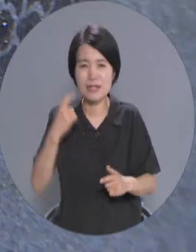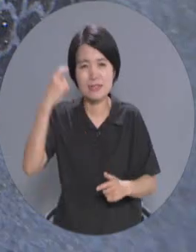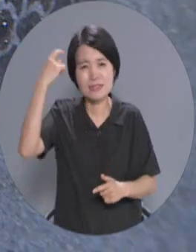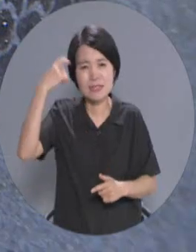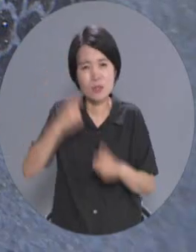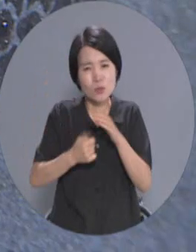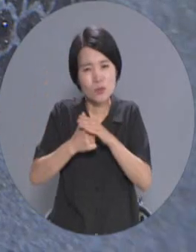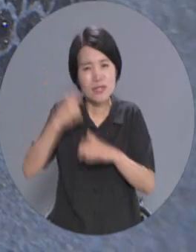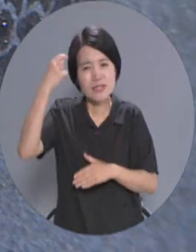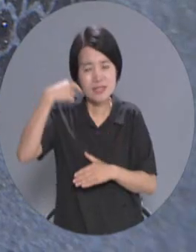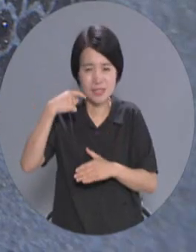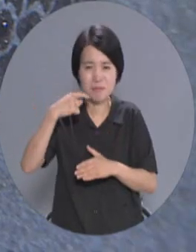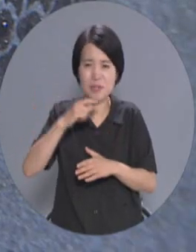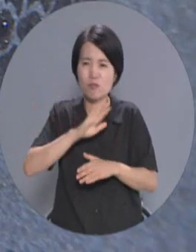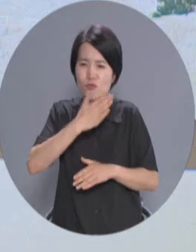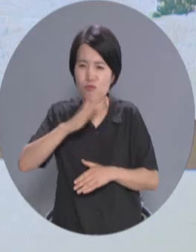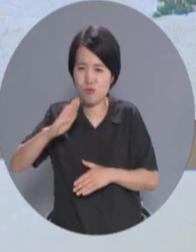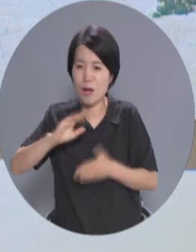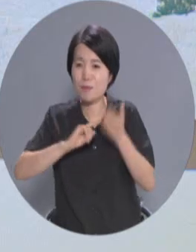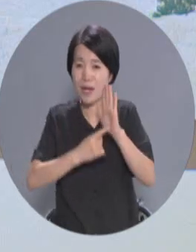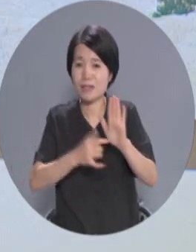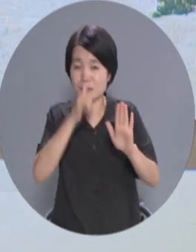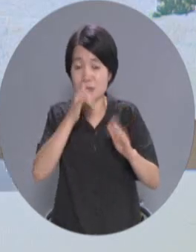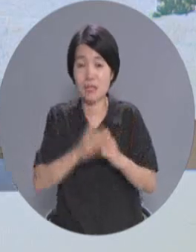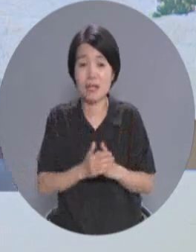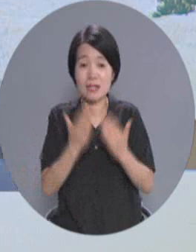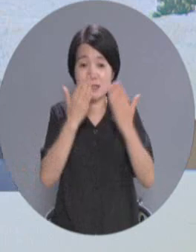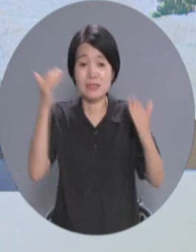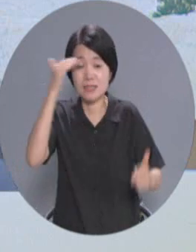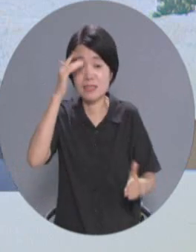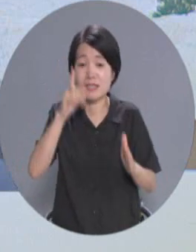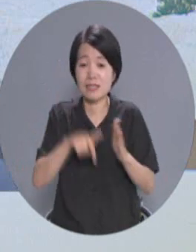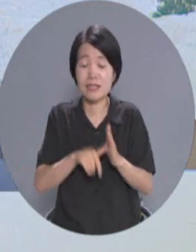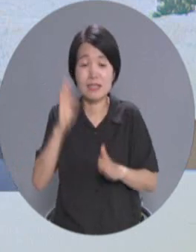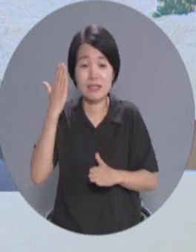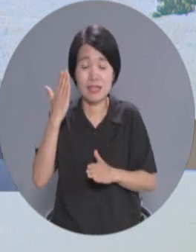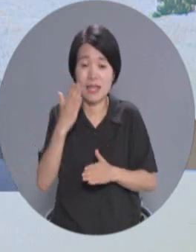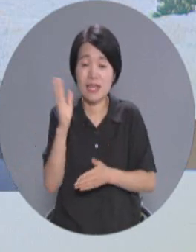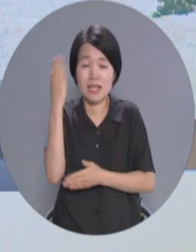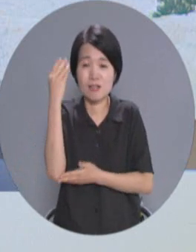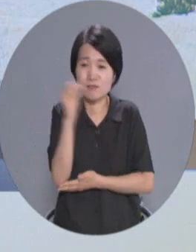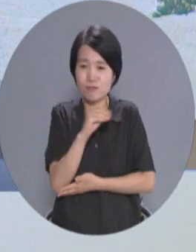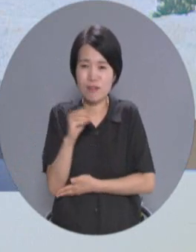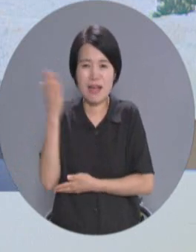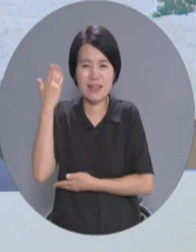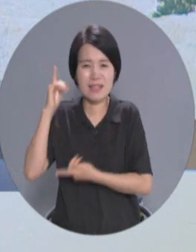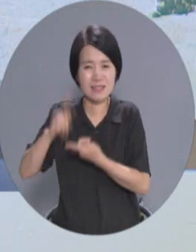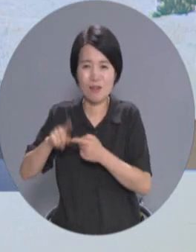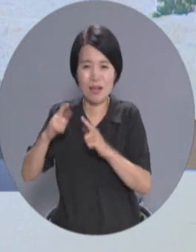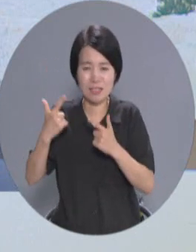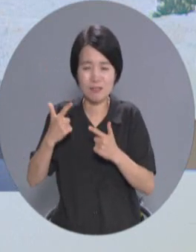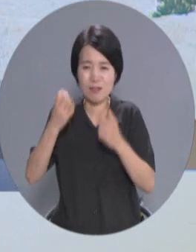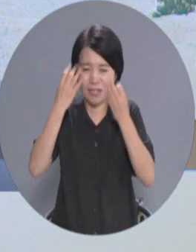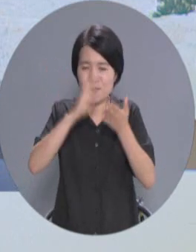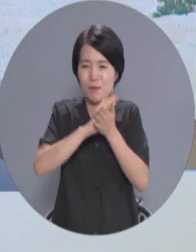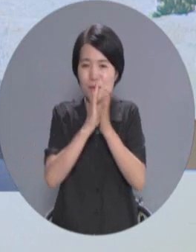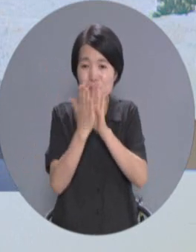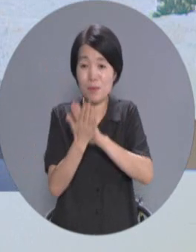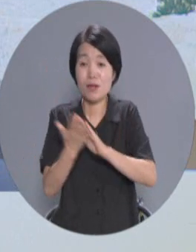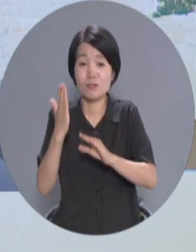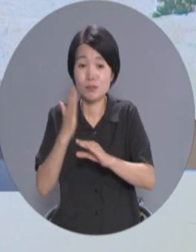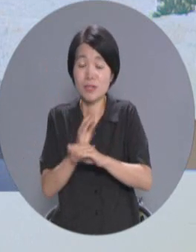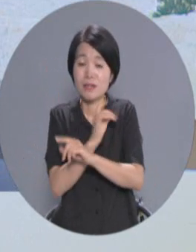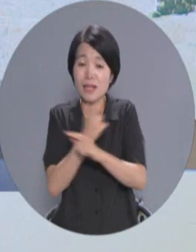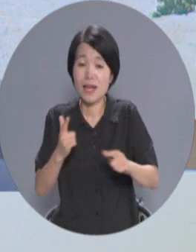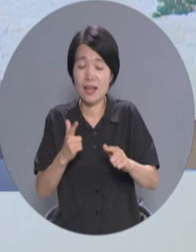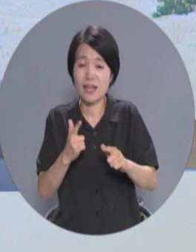선보이는 작품들도 눈길을 끕니다. 이번 전시 감상을 통해 현대의 수묵화가 정체되지 않고 계속 변화하고 있으며